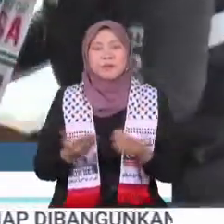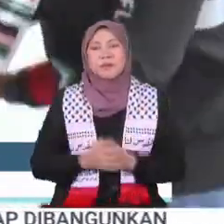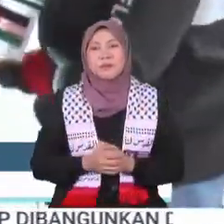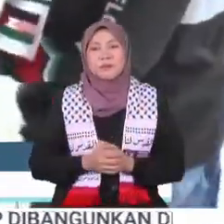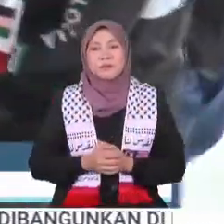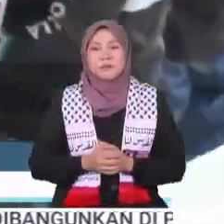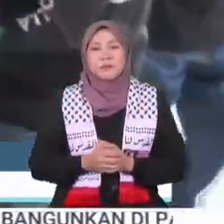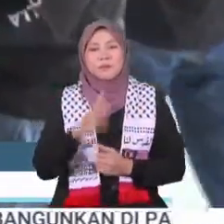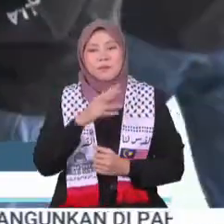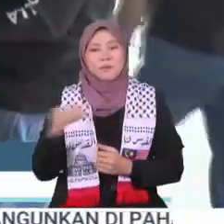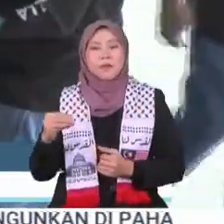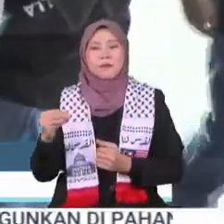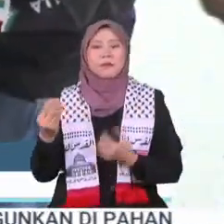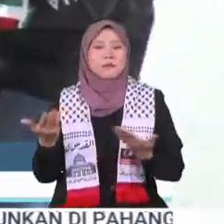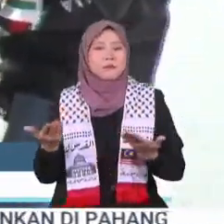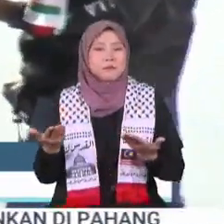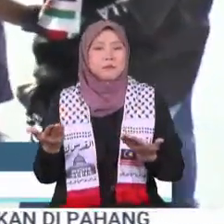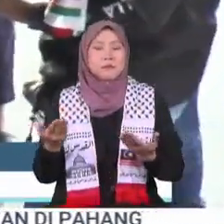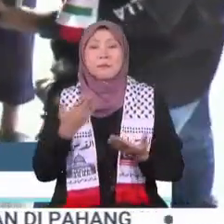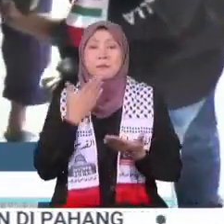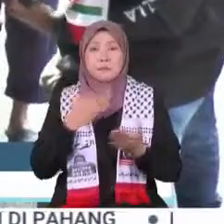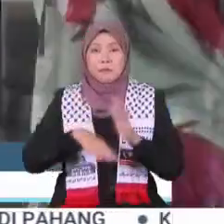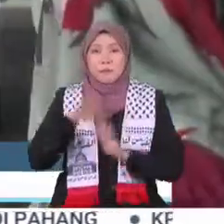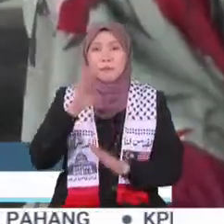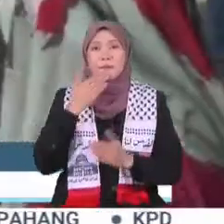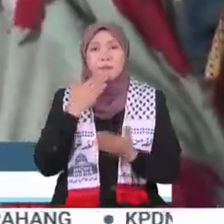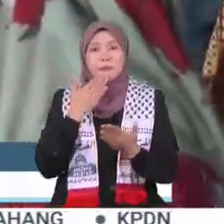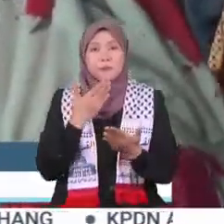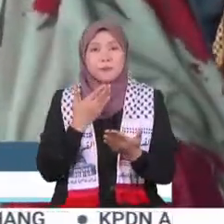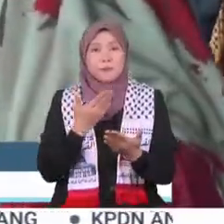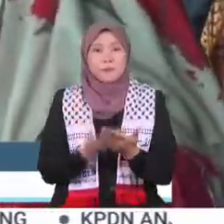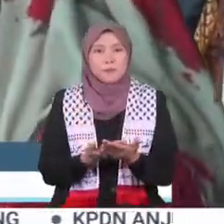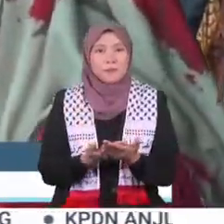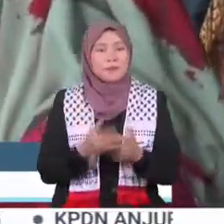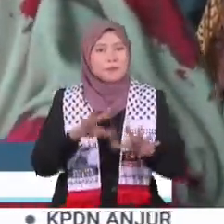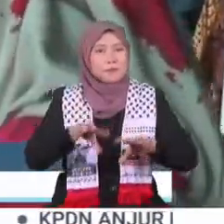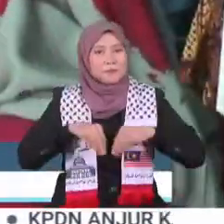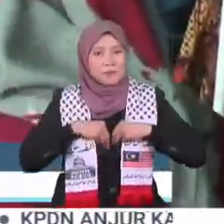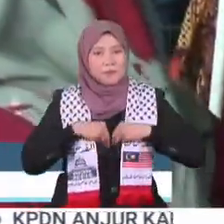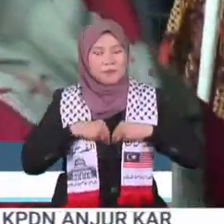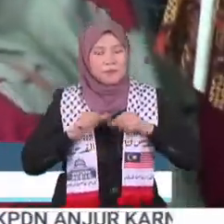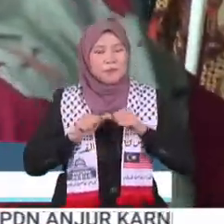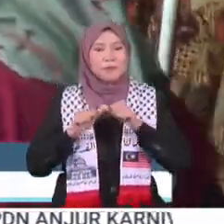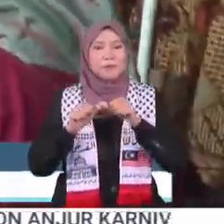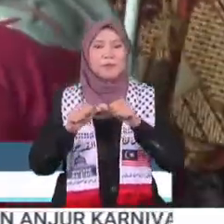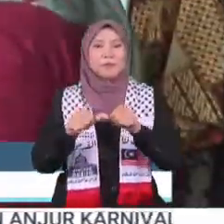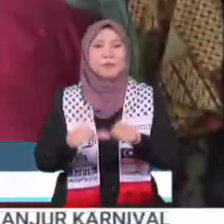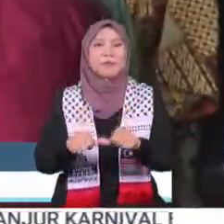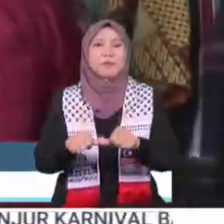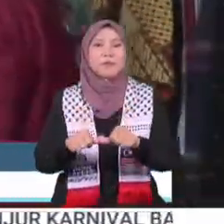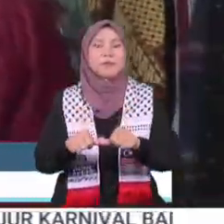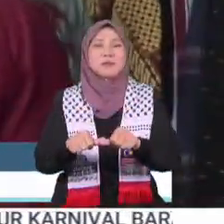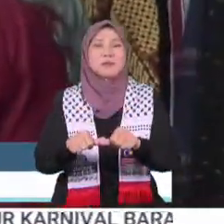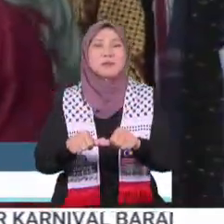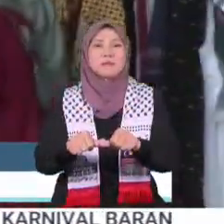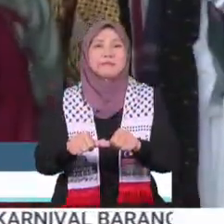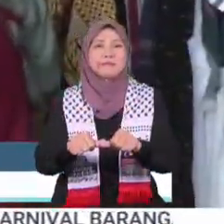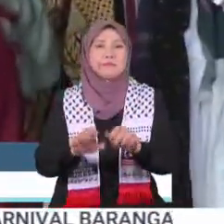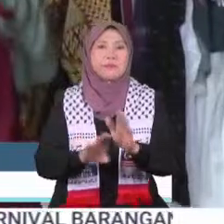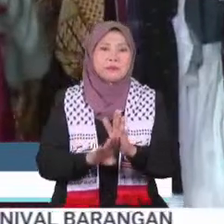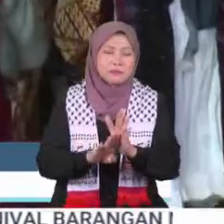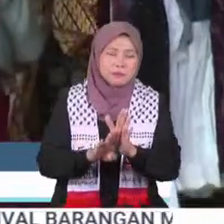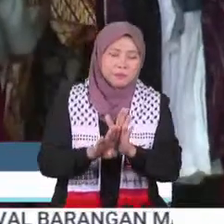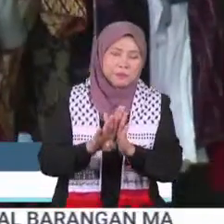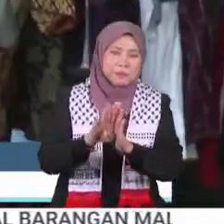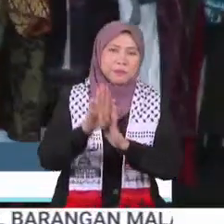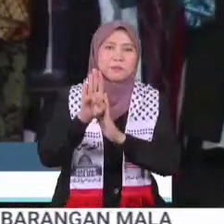baik, maka lebih kepada kebaikan dan akhirnya untuk terus melonjakkan negara ini